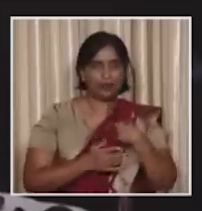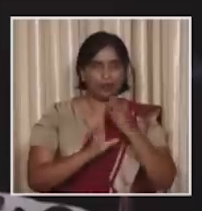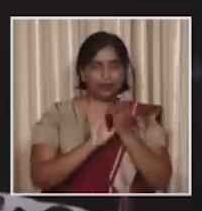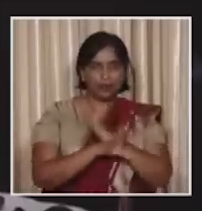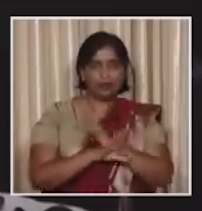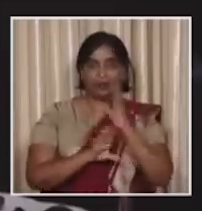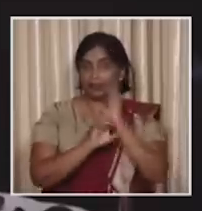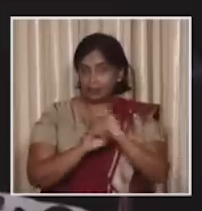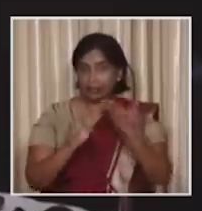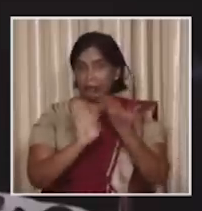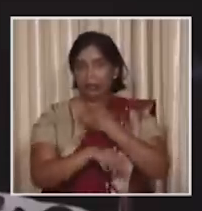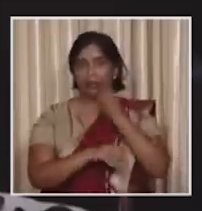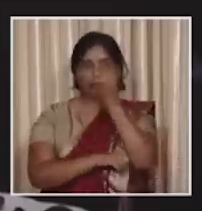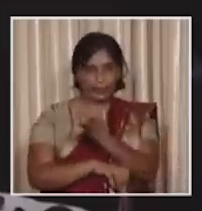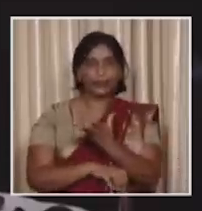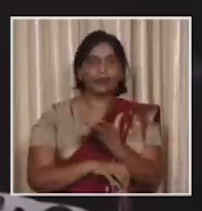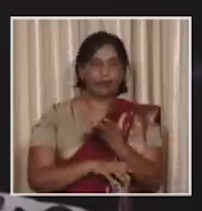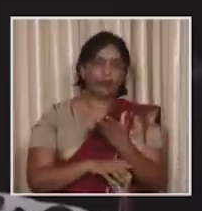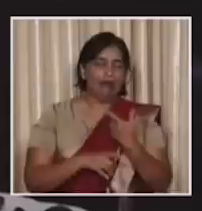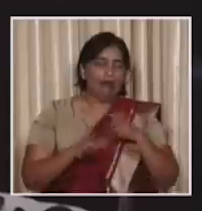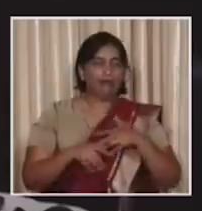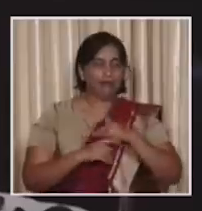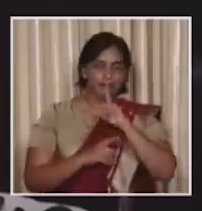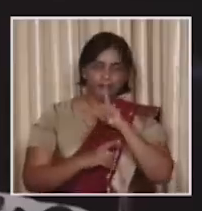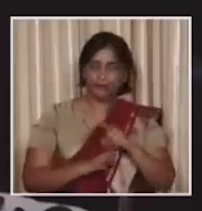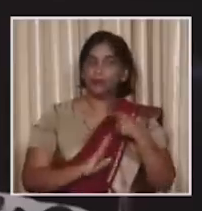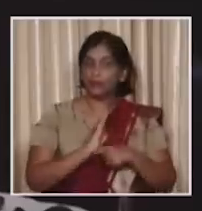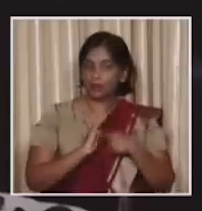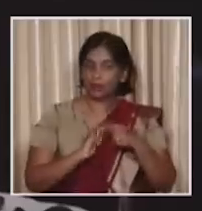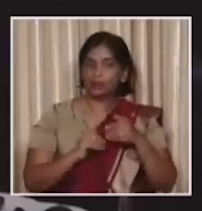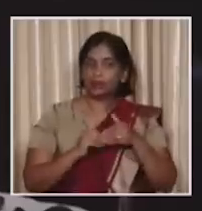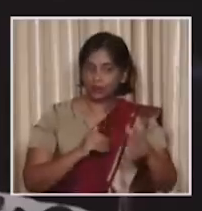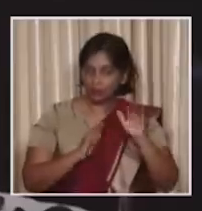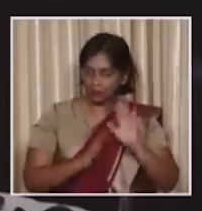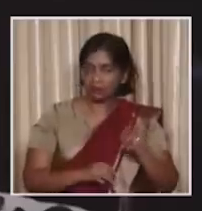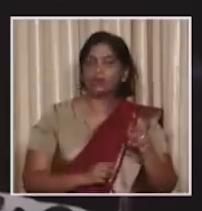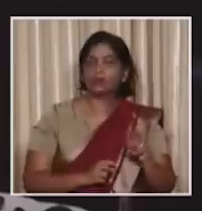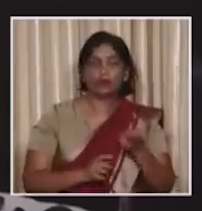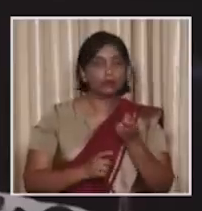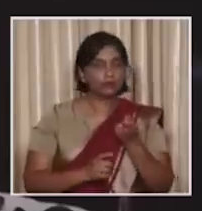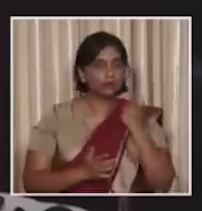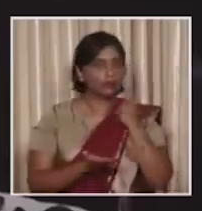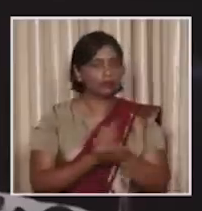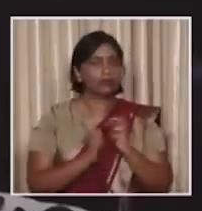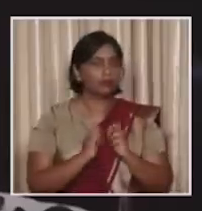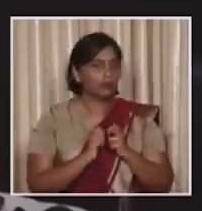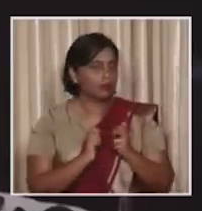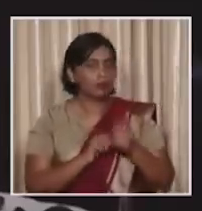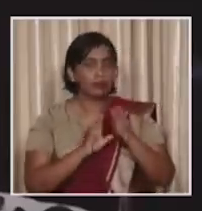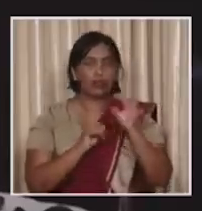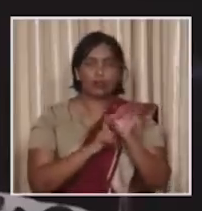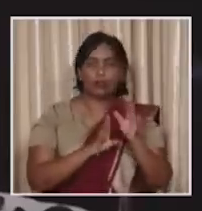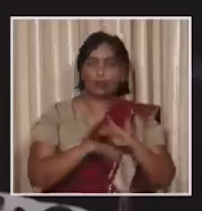කලින් යවලා තිබුණ නිසාද මම විධිමත්යක ඉදිරිපත් කරන්න. රටේ මේ වන විට පවතින ආර්ථික තත්ත්වයේ පීඩාවට පත්